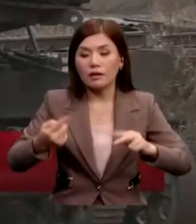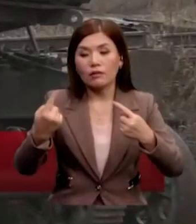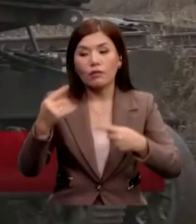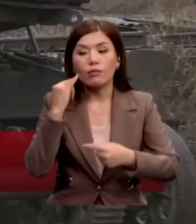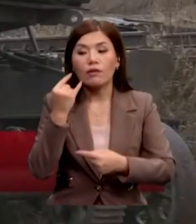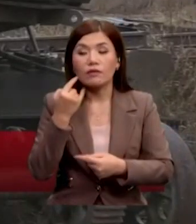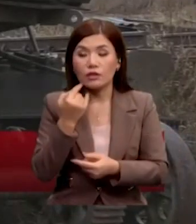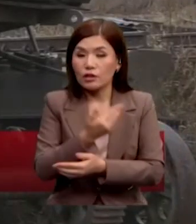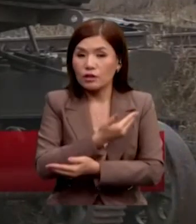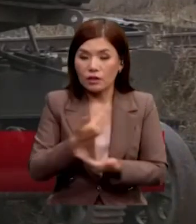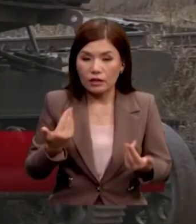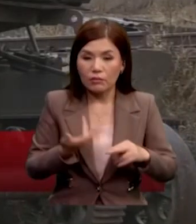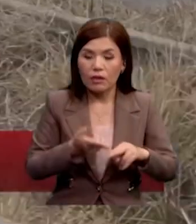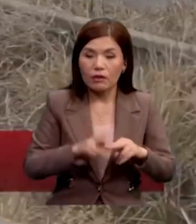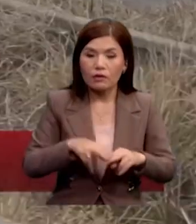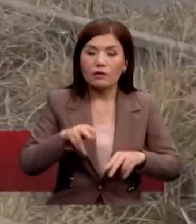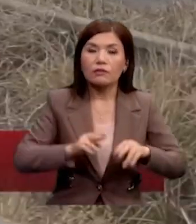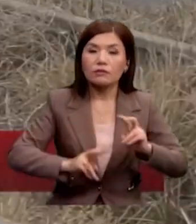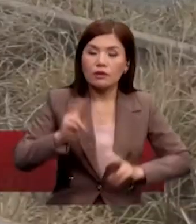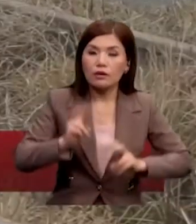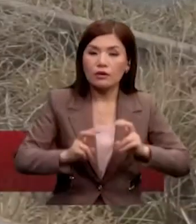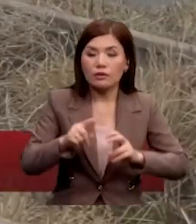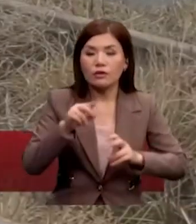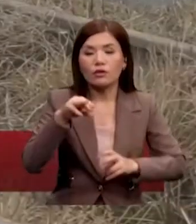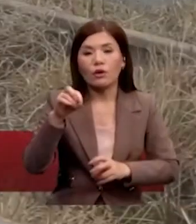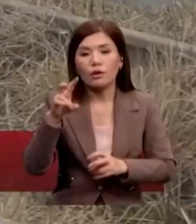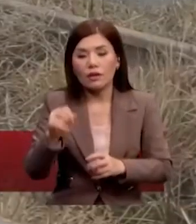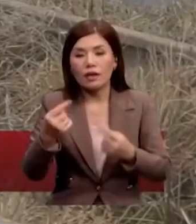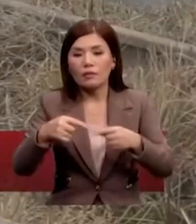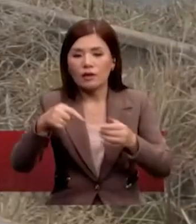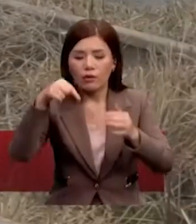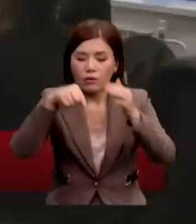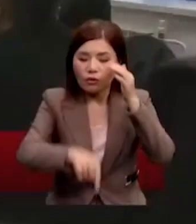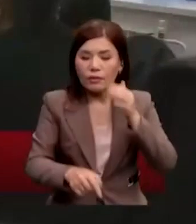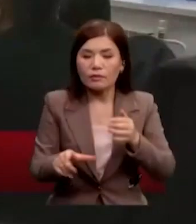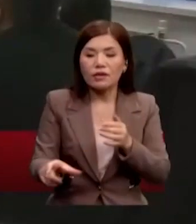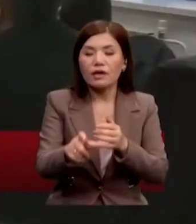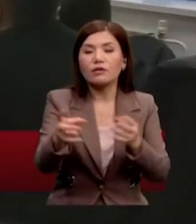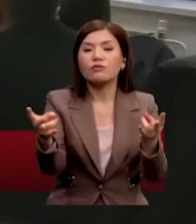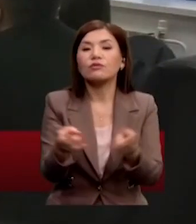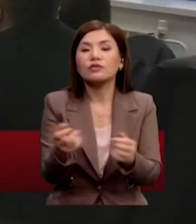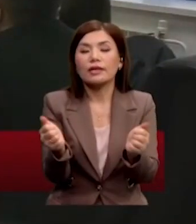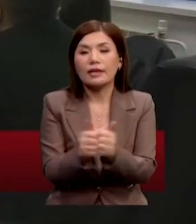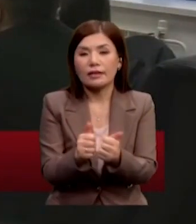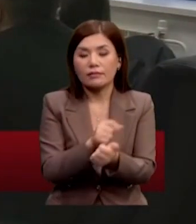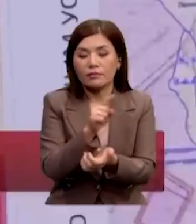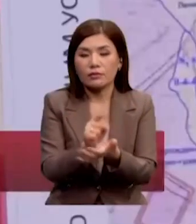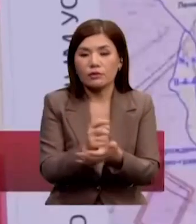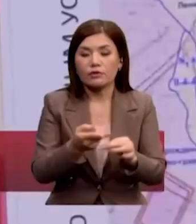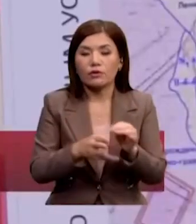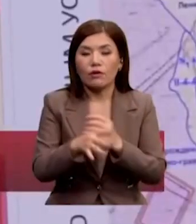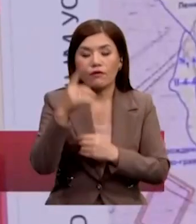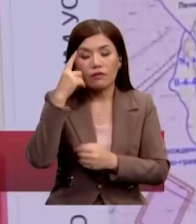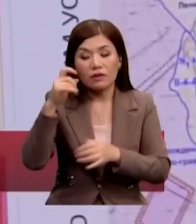Павлодаре тоже нет. Ведь для функционирования завода нужен затон и определенная глубина. А в палате предпринимателей вообще считают, что